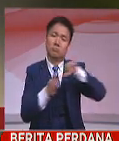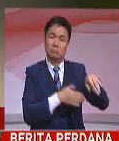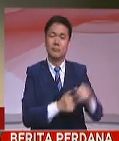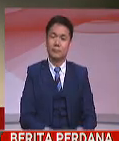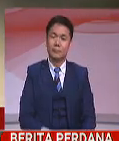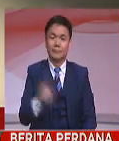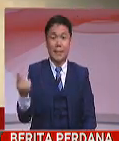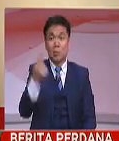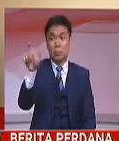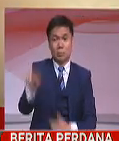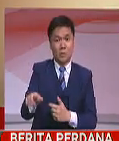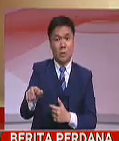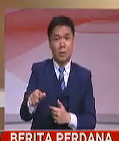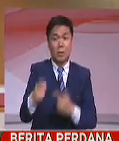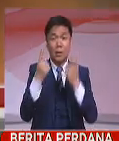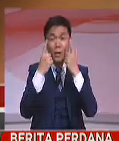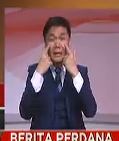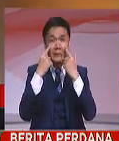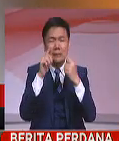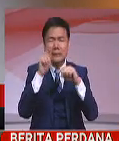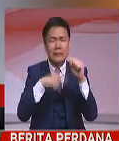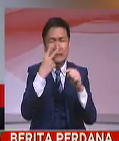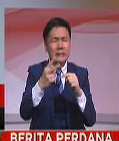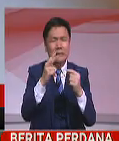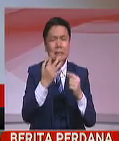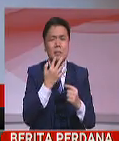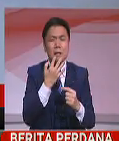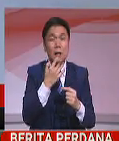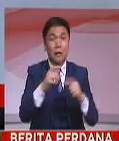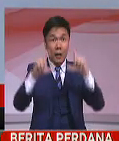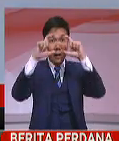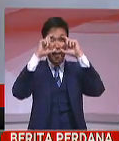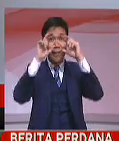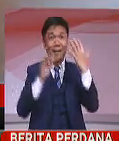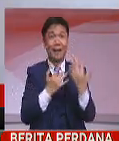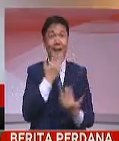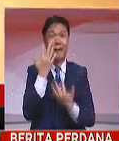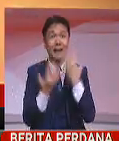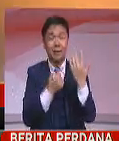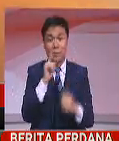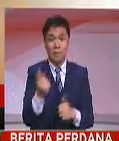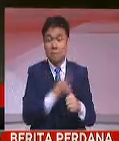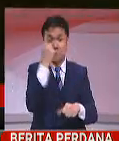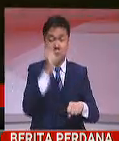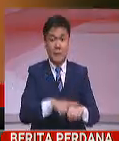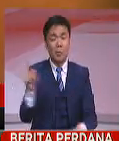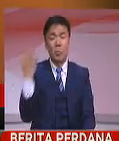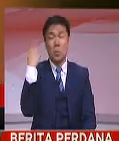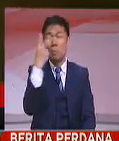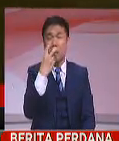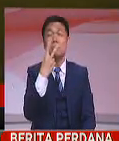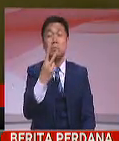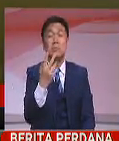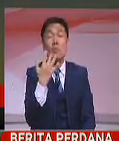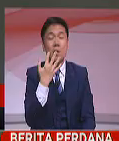Ini pula video seorang pemuda rabun warna teruja apabila dapat melihat objek berwarna-warni buat pertama kali. McKinley Evers